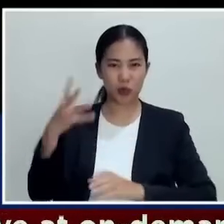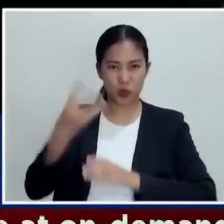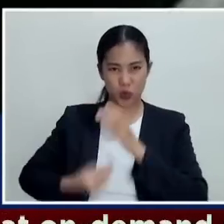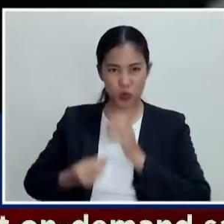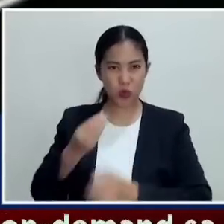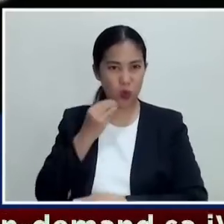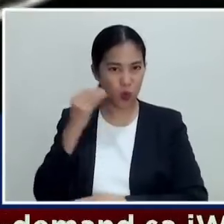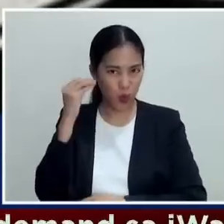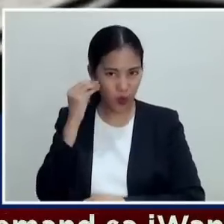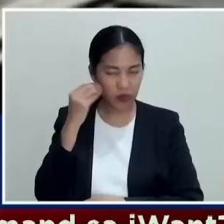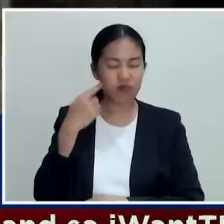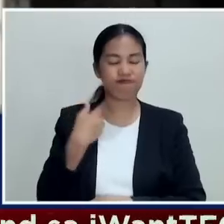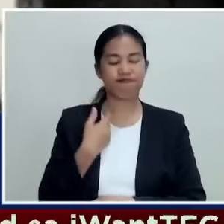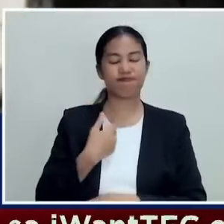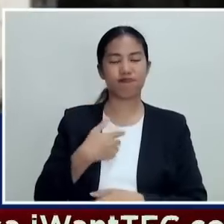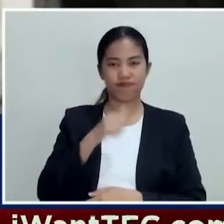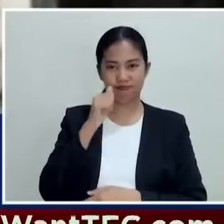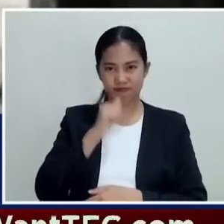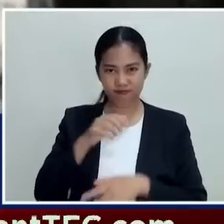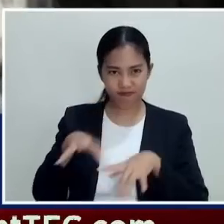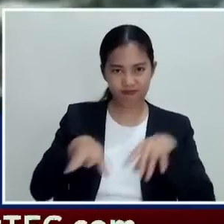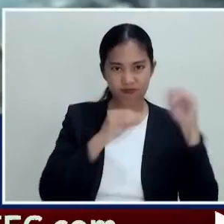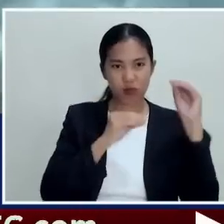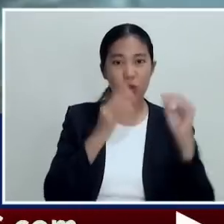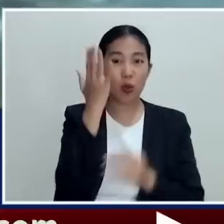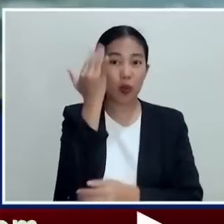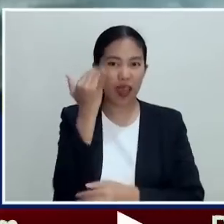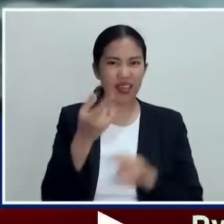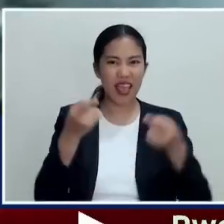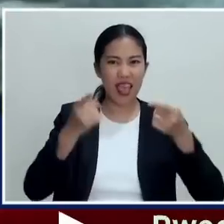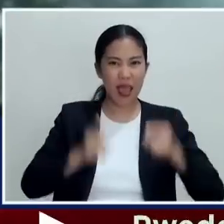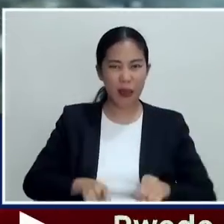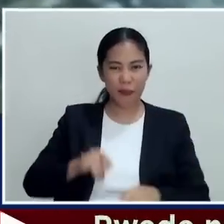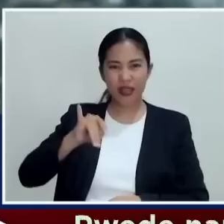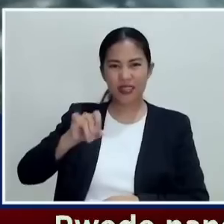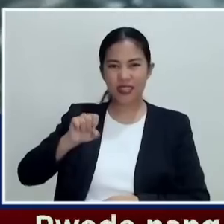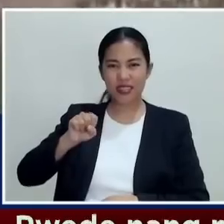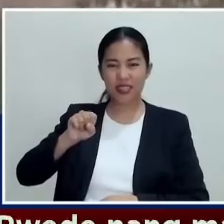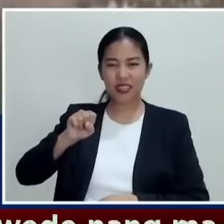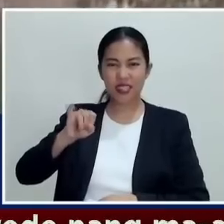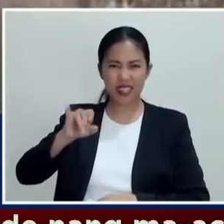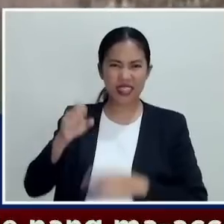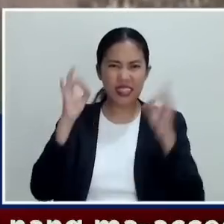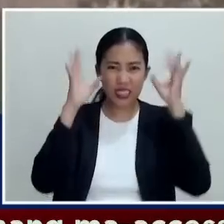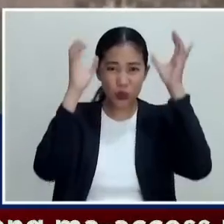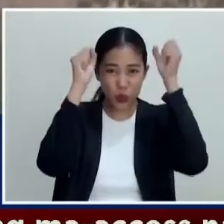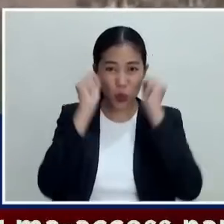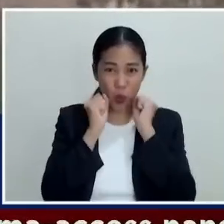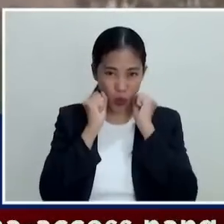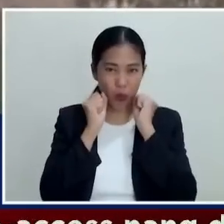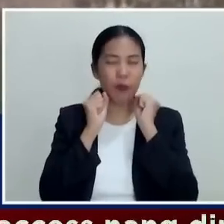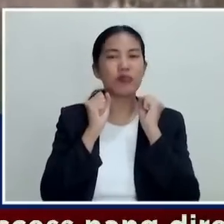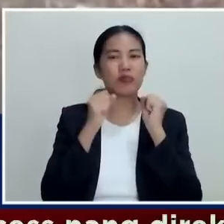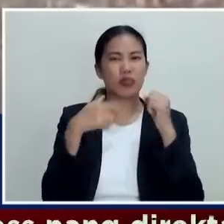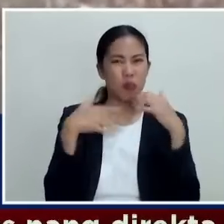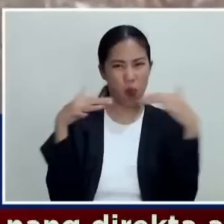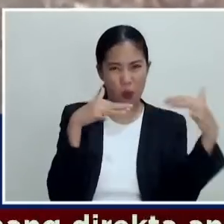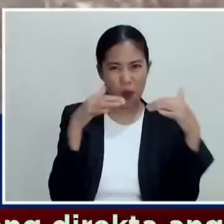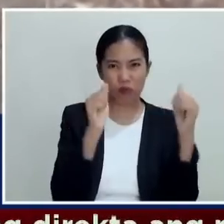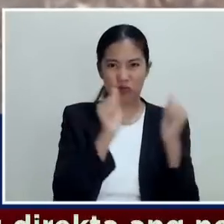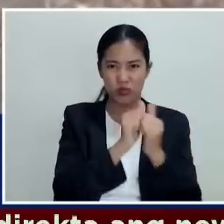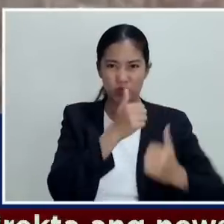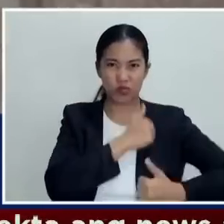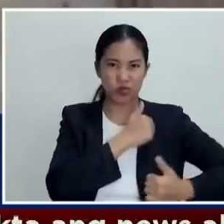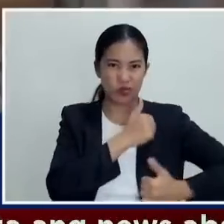lumikas dahil sa bakbakan ng ISIS-linked Maute Group at militar sa isang bahagi ng Marawi City noong